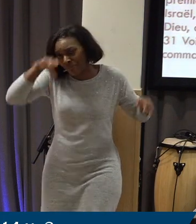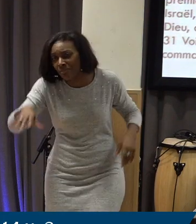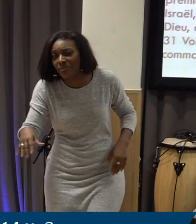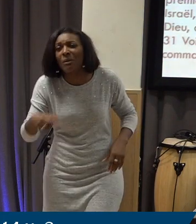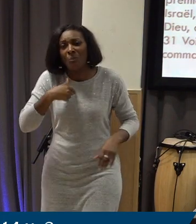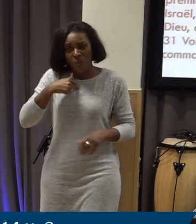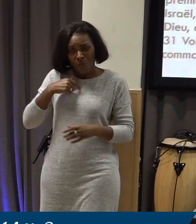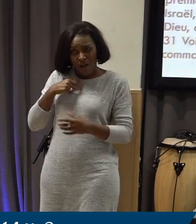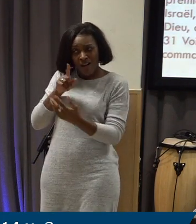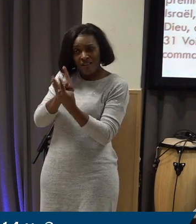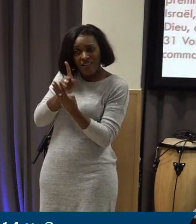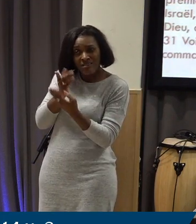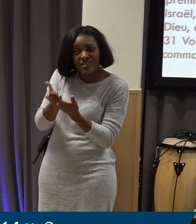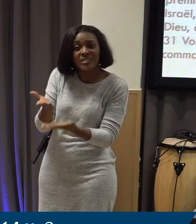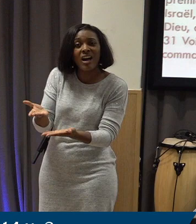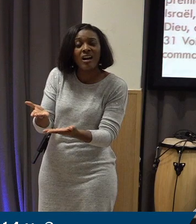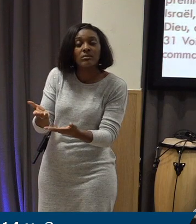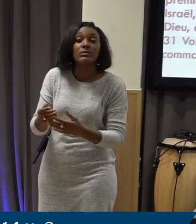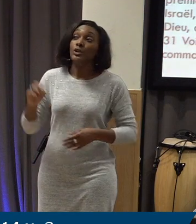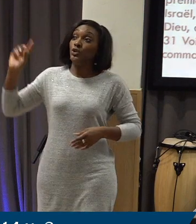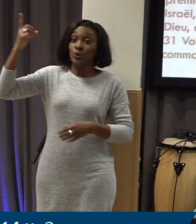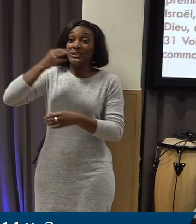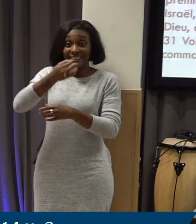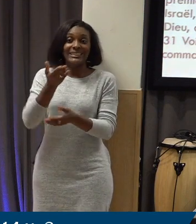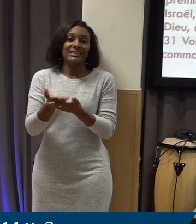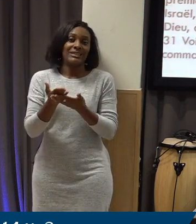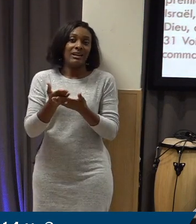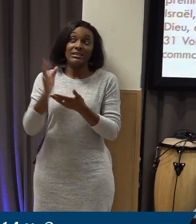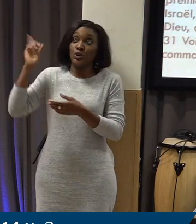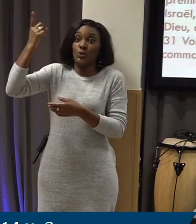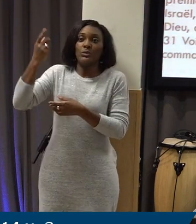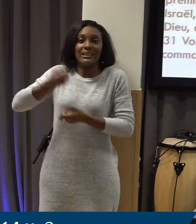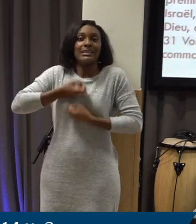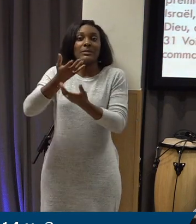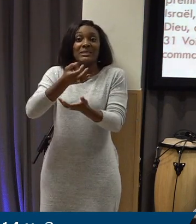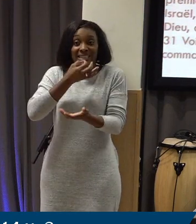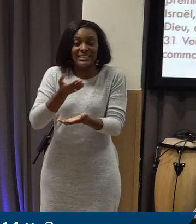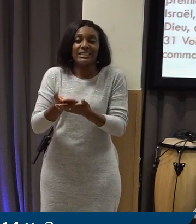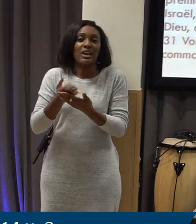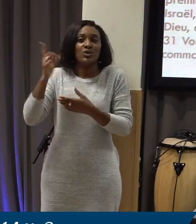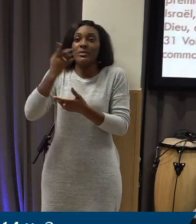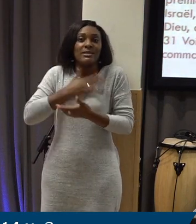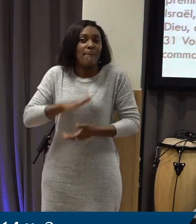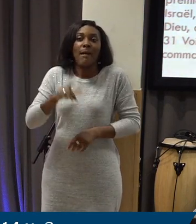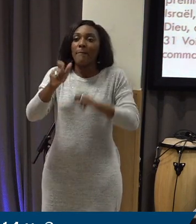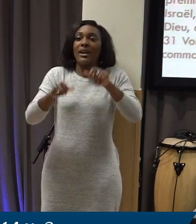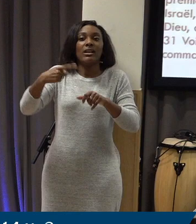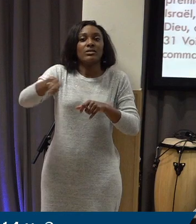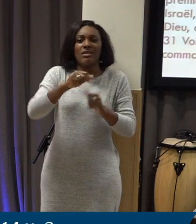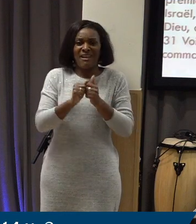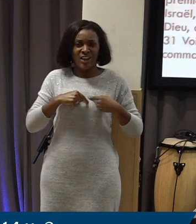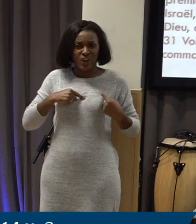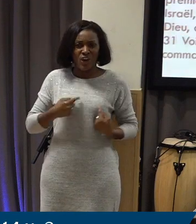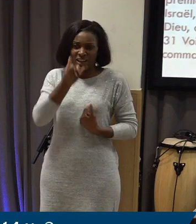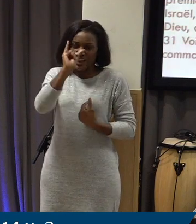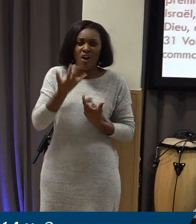eux ?» C'est Dieu qui est en train de parler. Parce qu'il veut montrer par cela que le cœur humain a tendance